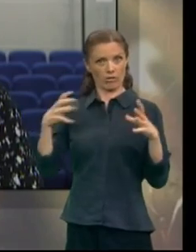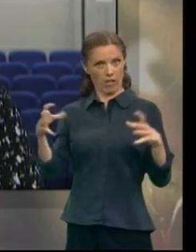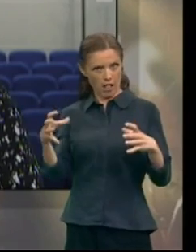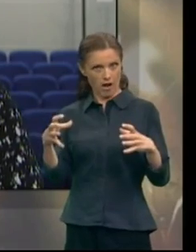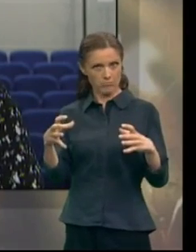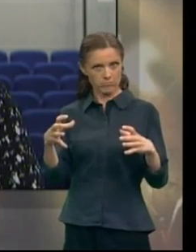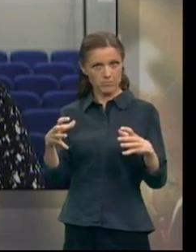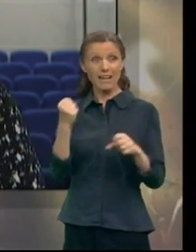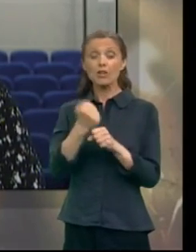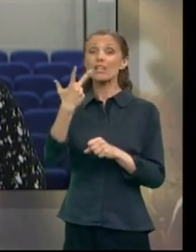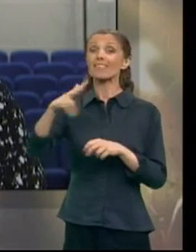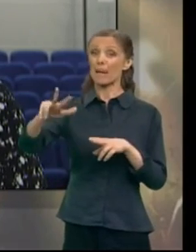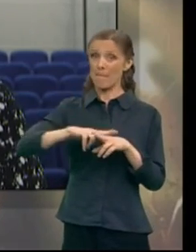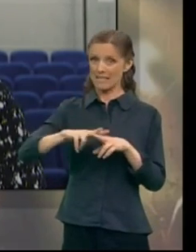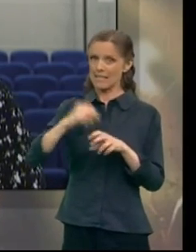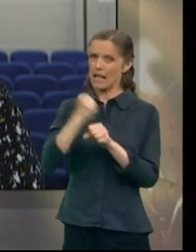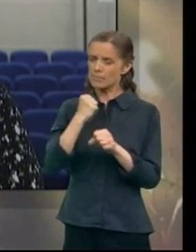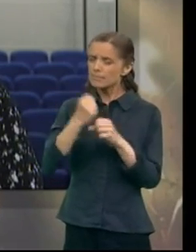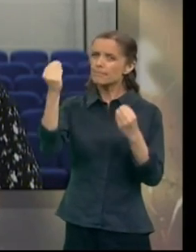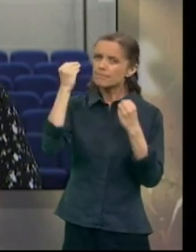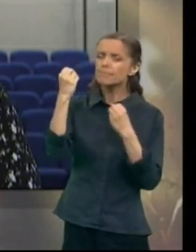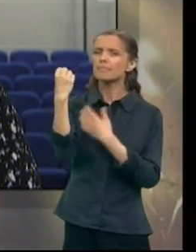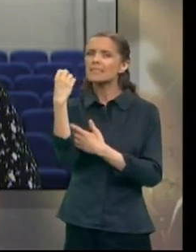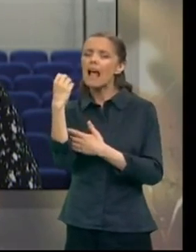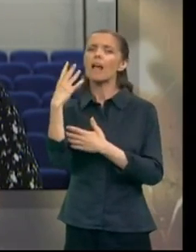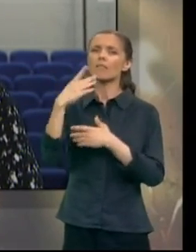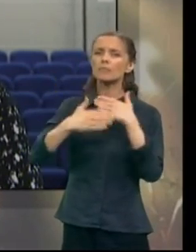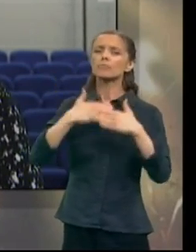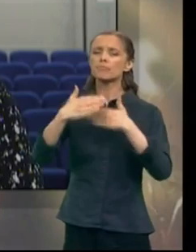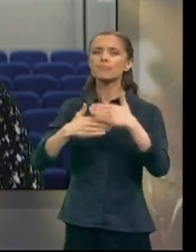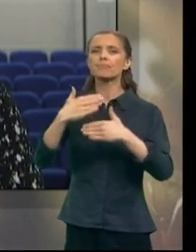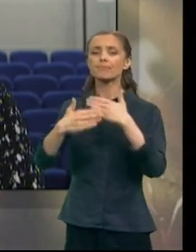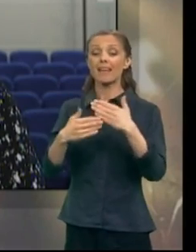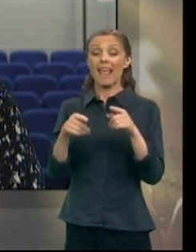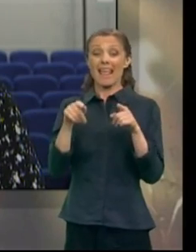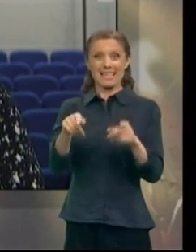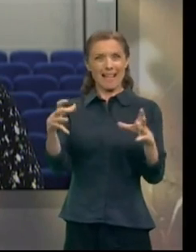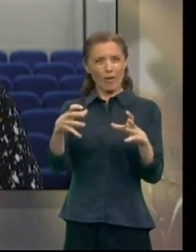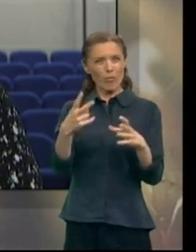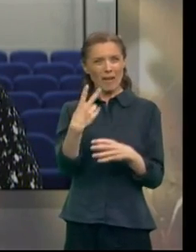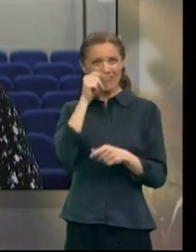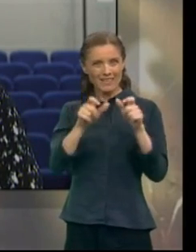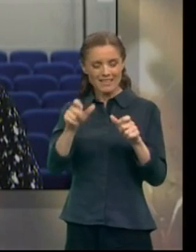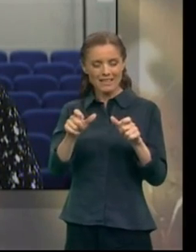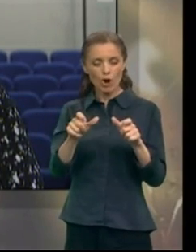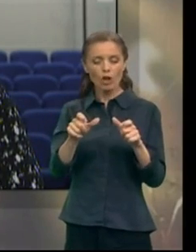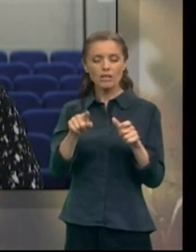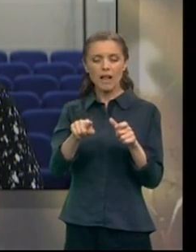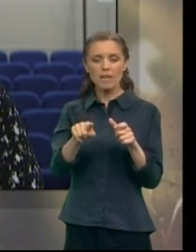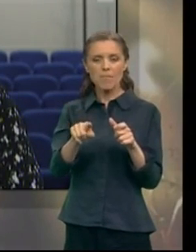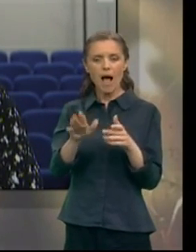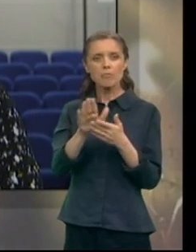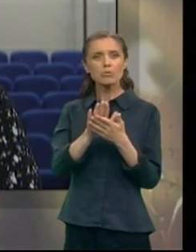se 3 meseca tačnije, i prosto, kako da kažem, iz te jedne grupe se izdvojila jedna